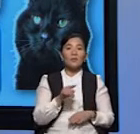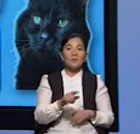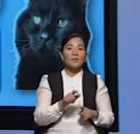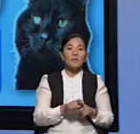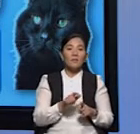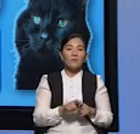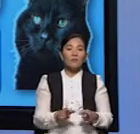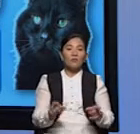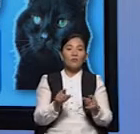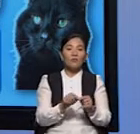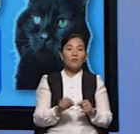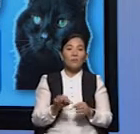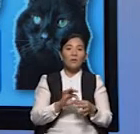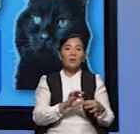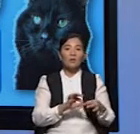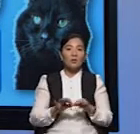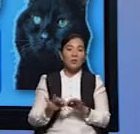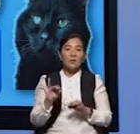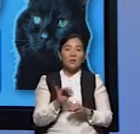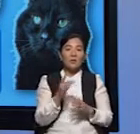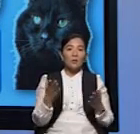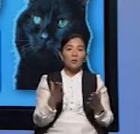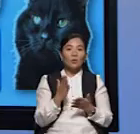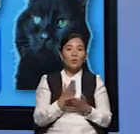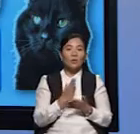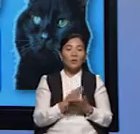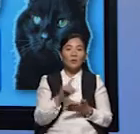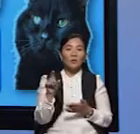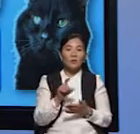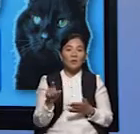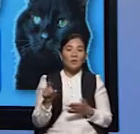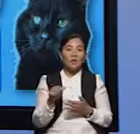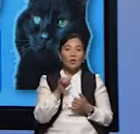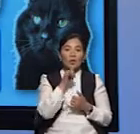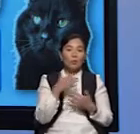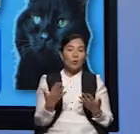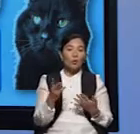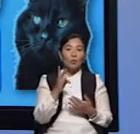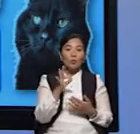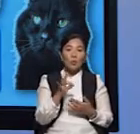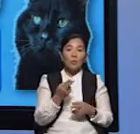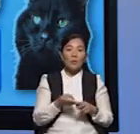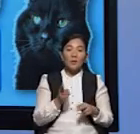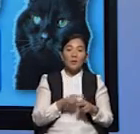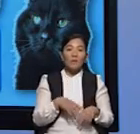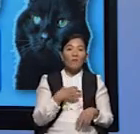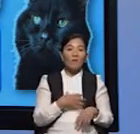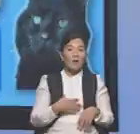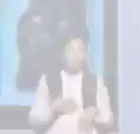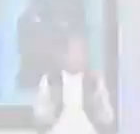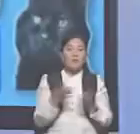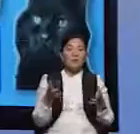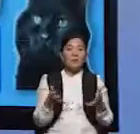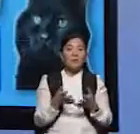слова, словосочетания и предложения, без которых данный текст обойтись не может. Но при этом важно,